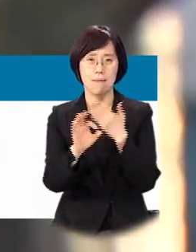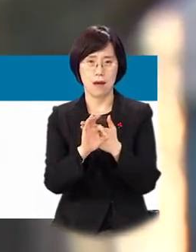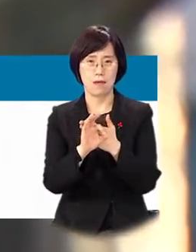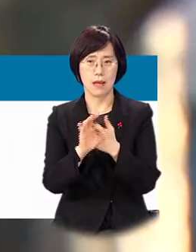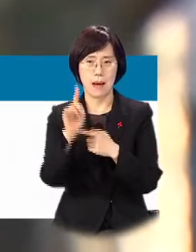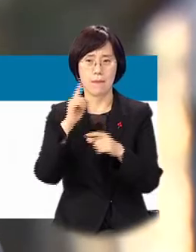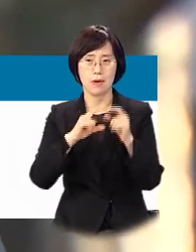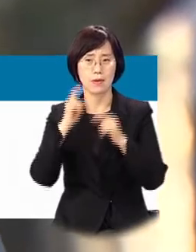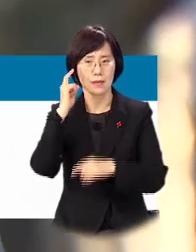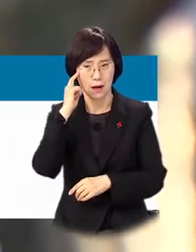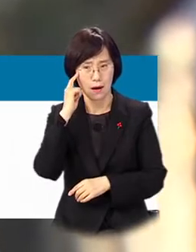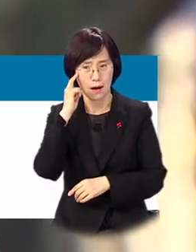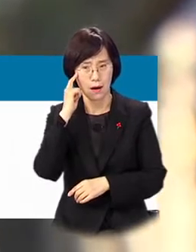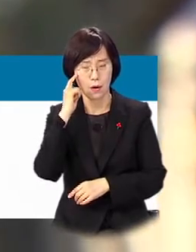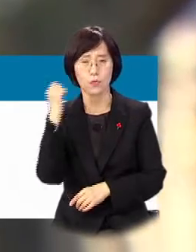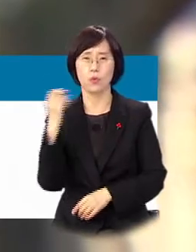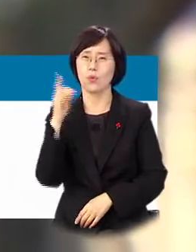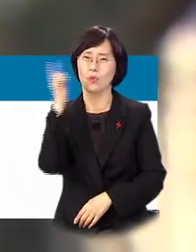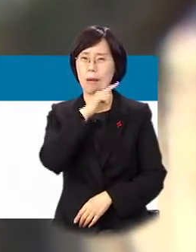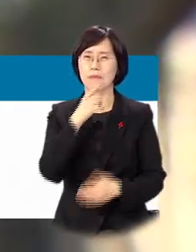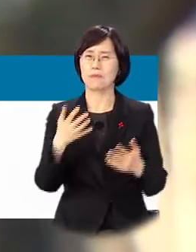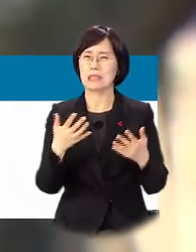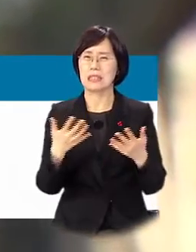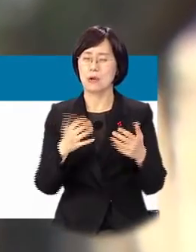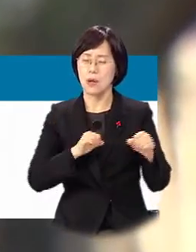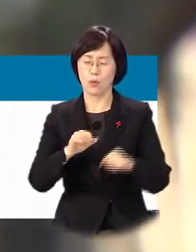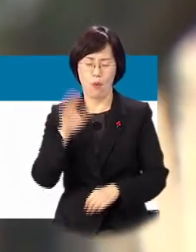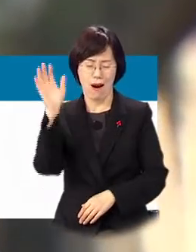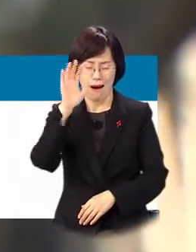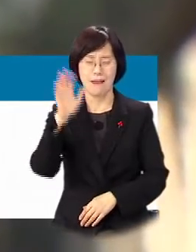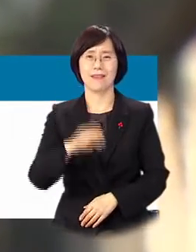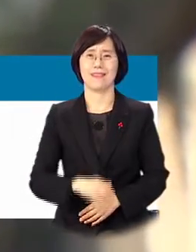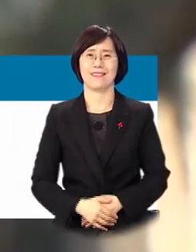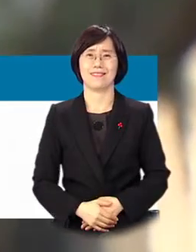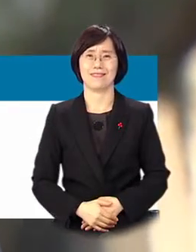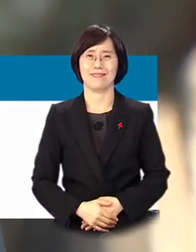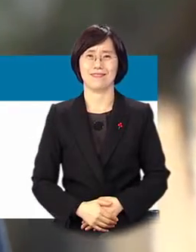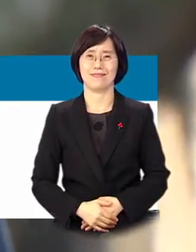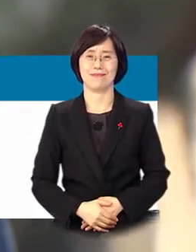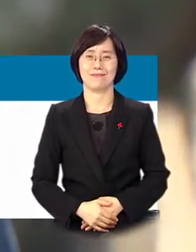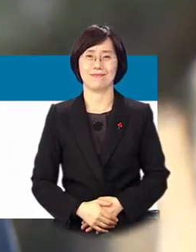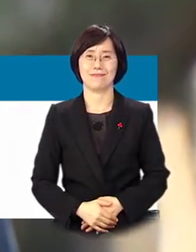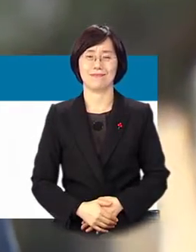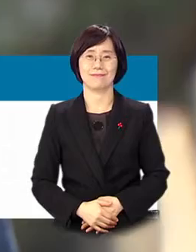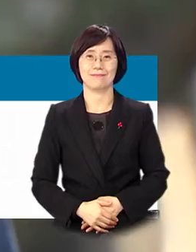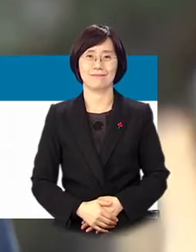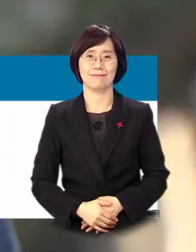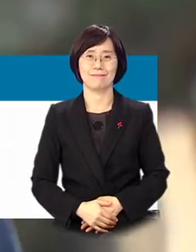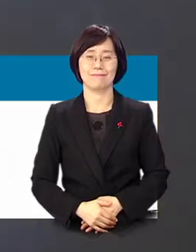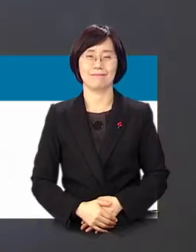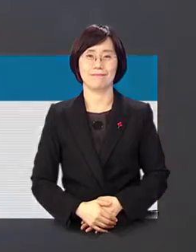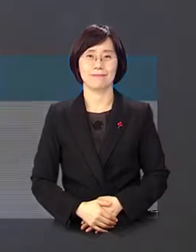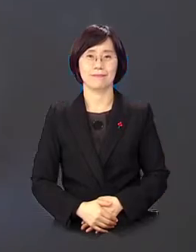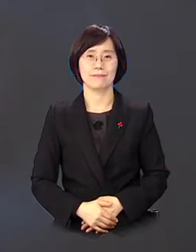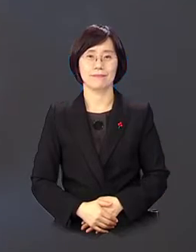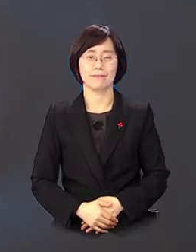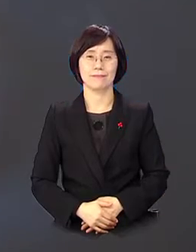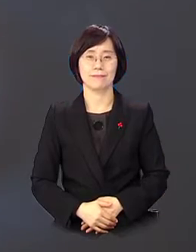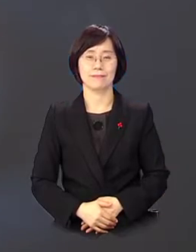있으면 한 번 더 생각하게 되고 나쁜 짓 안 하게 되고 그럴 거 알겠나